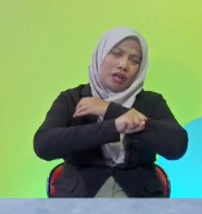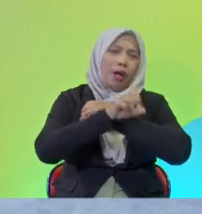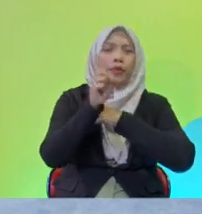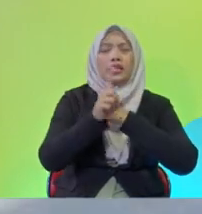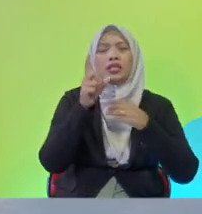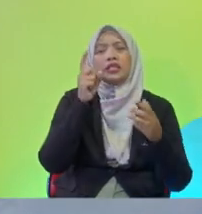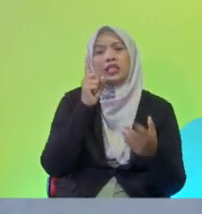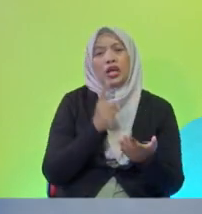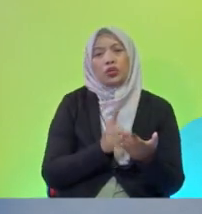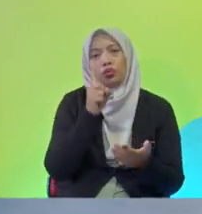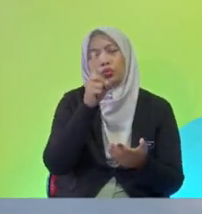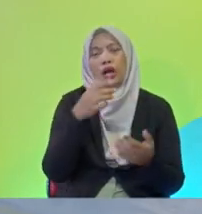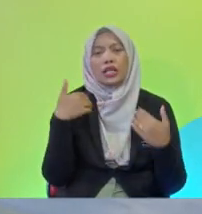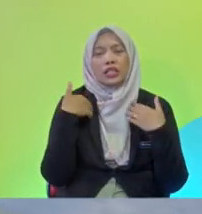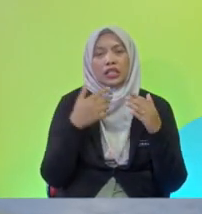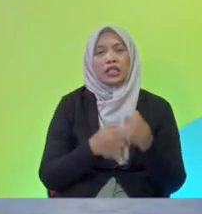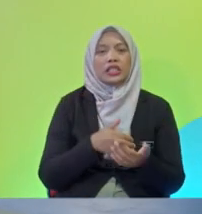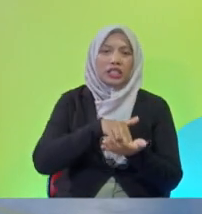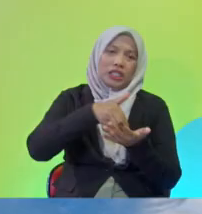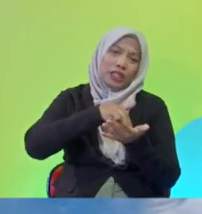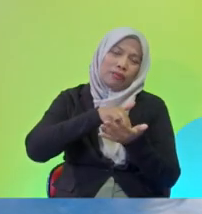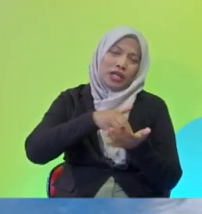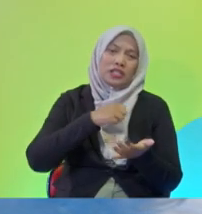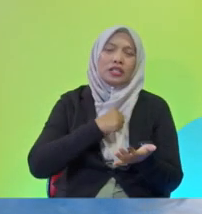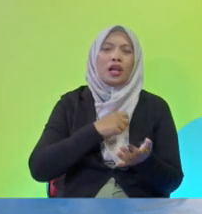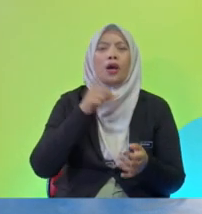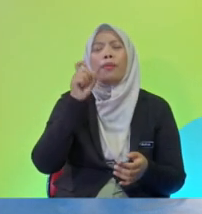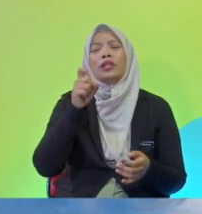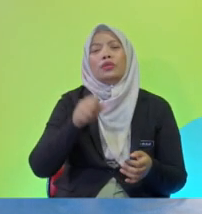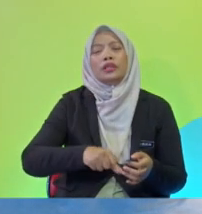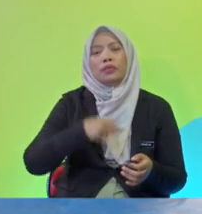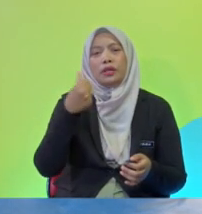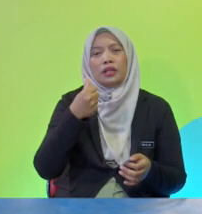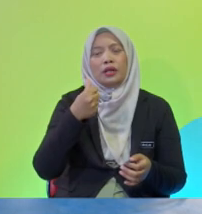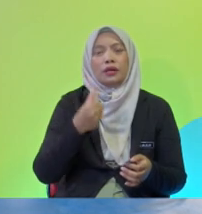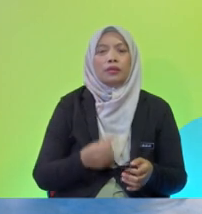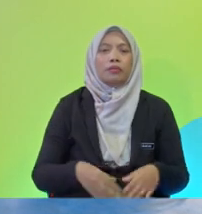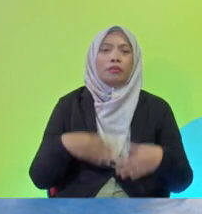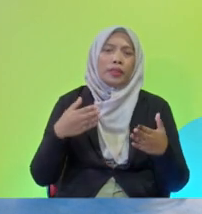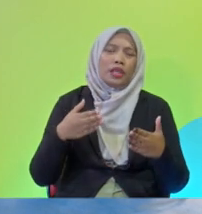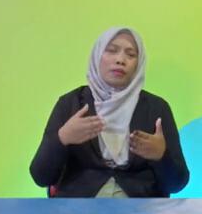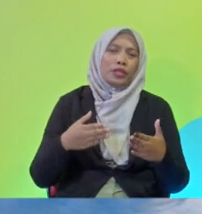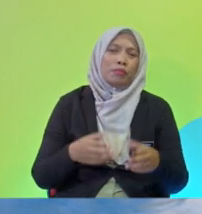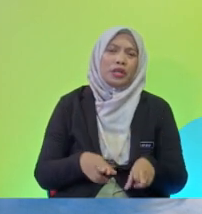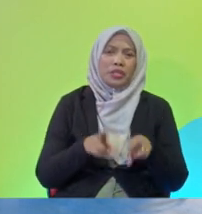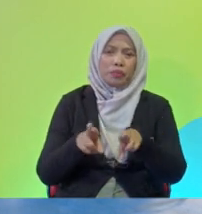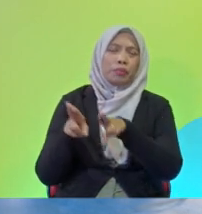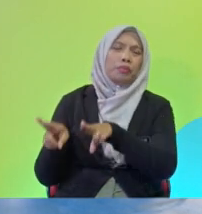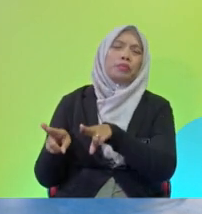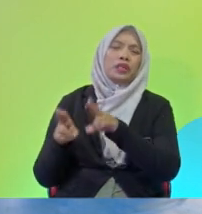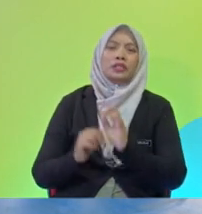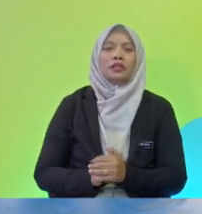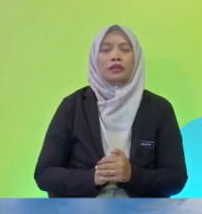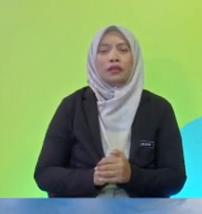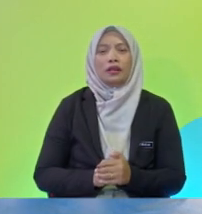mana satu yang ada kelemahan tersendiri. Patutlah dia menang, cikgu. Patutlah. Macam-macam strategi dia. Lengkap cikgu macam dia. Patut